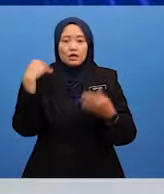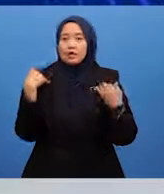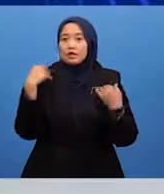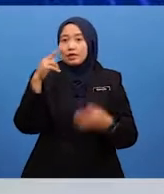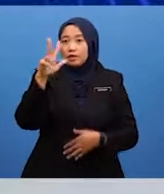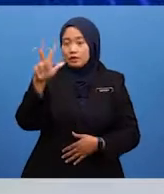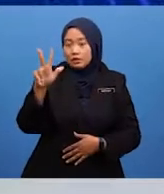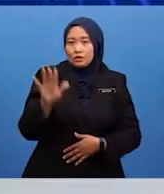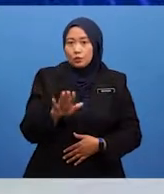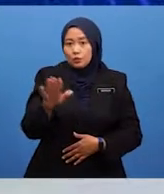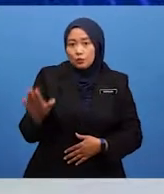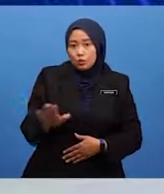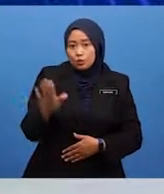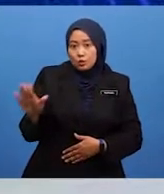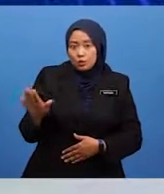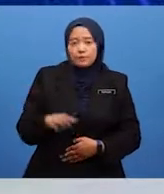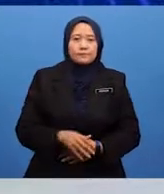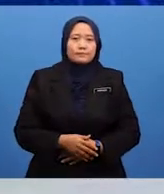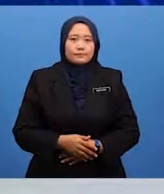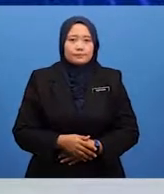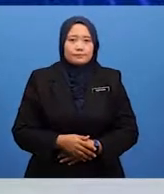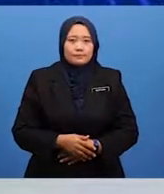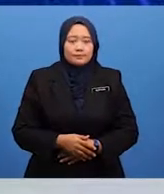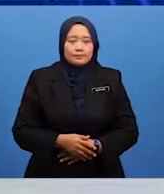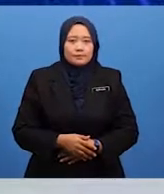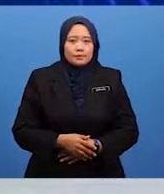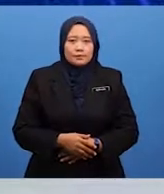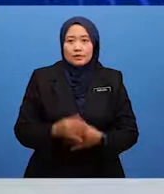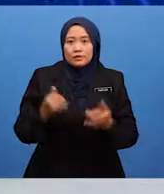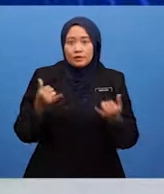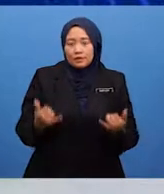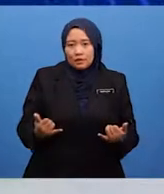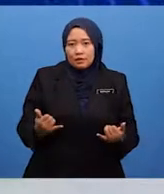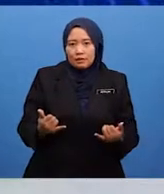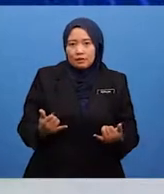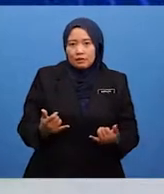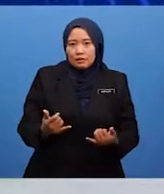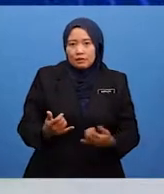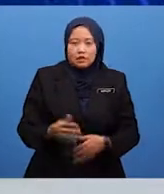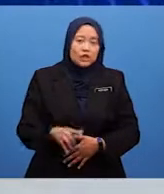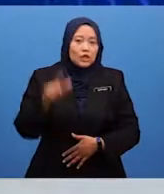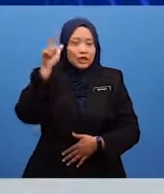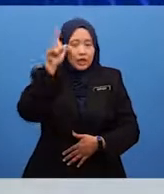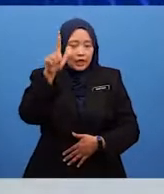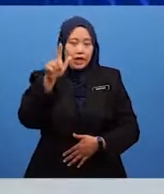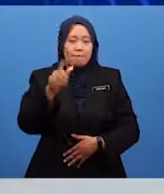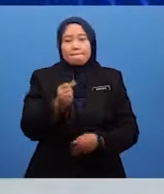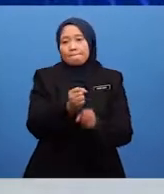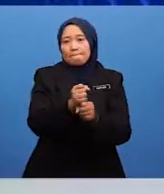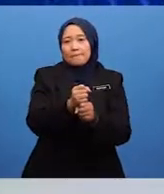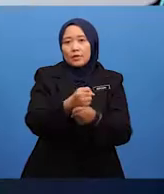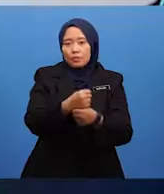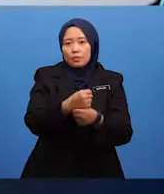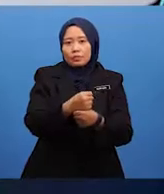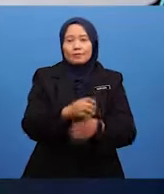satu persatu dengan lebih jelas tentang pencurian pisang ke ini kalau tak mencintai kita cakap mungkin muridku penyiksaan